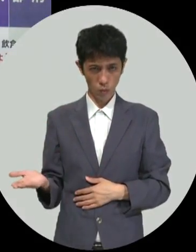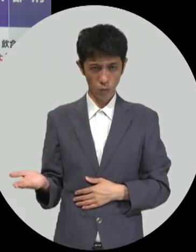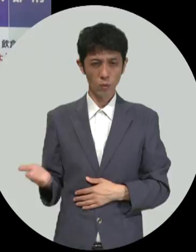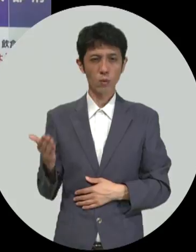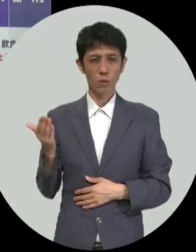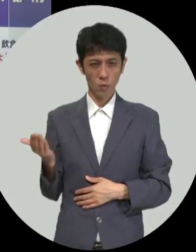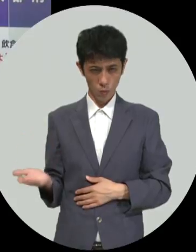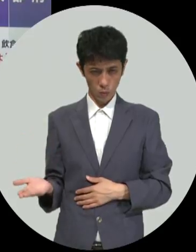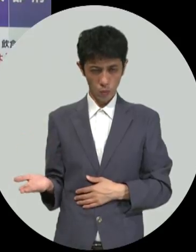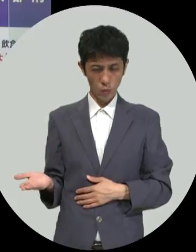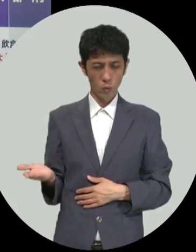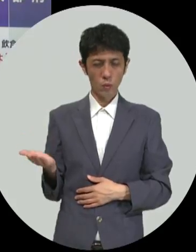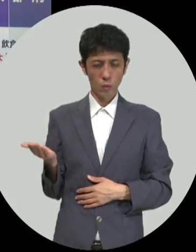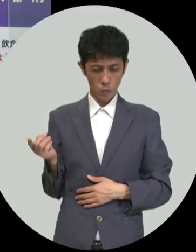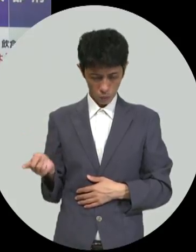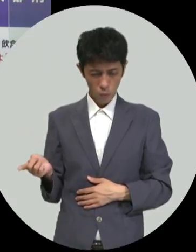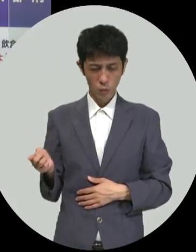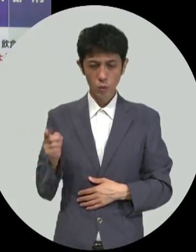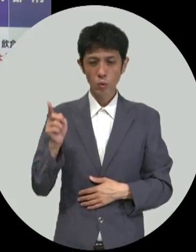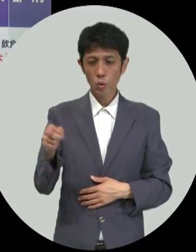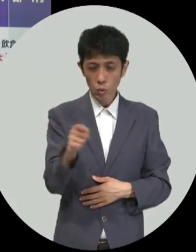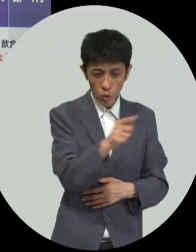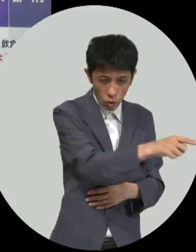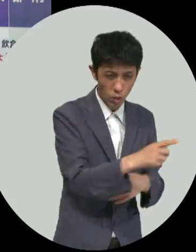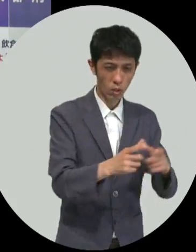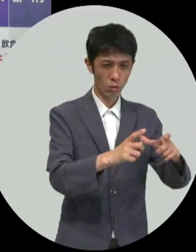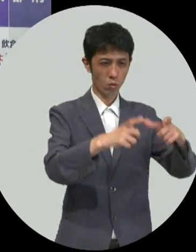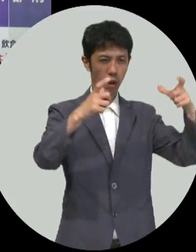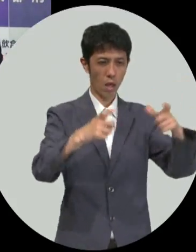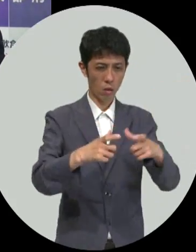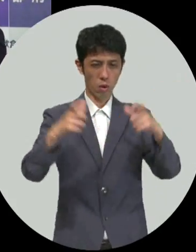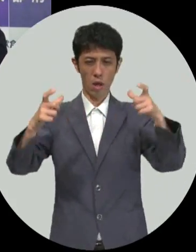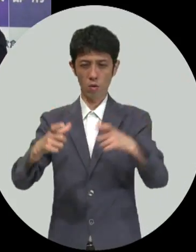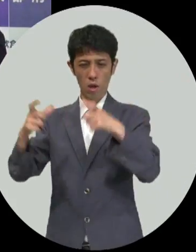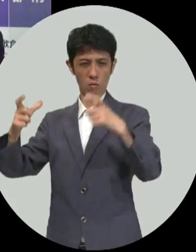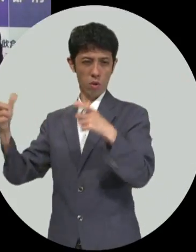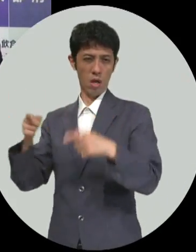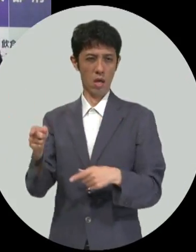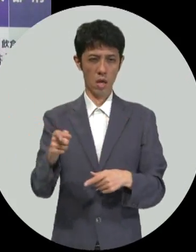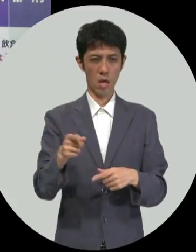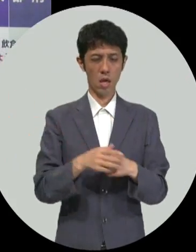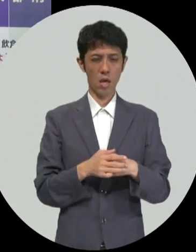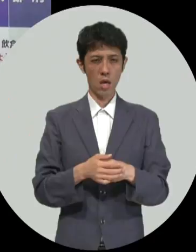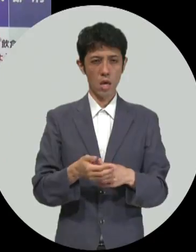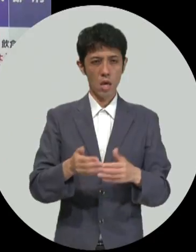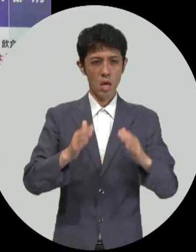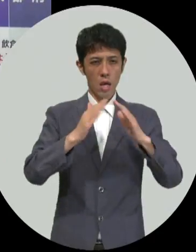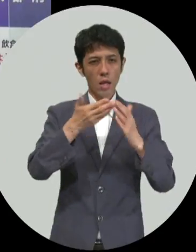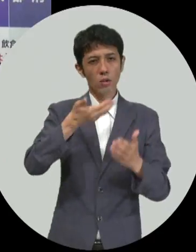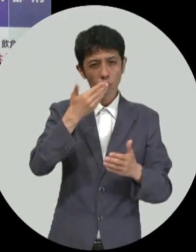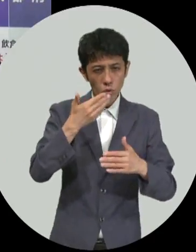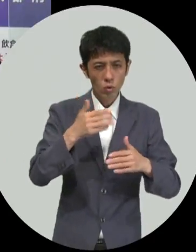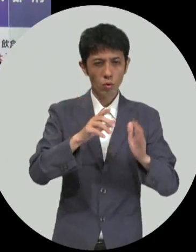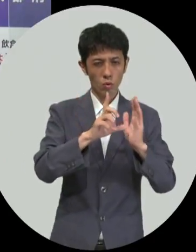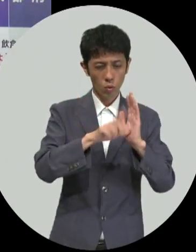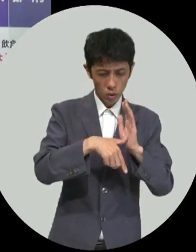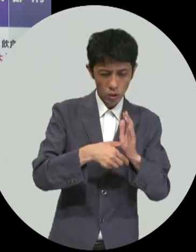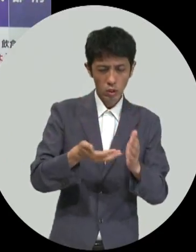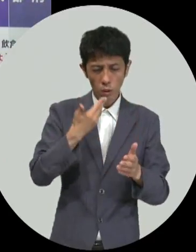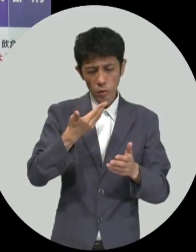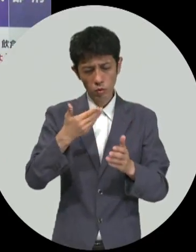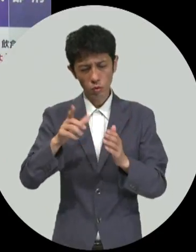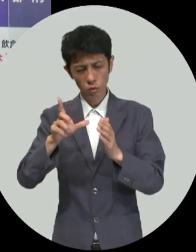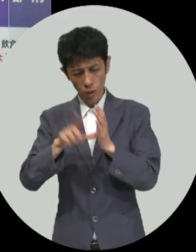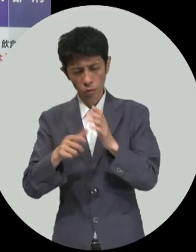で増加をしております。まあ、これもやはり会食の機会、若い世代の感染増加、そういうことを通じま